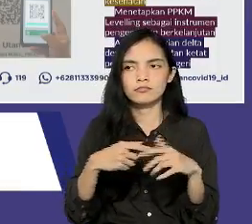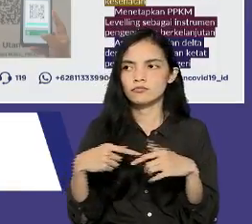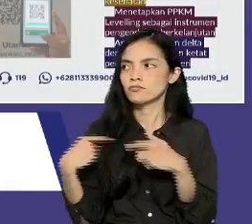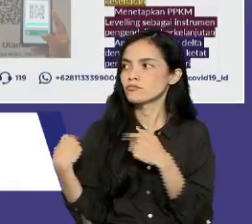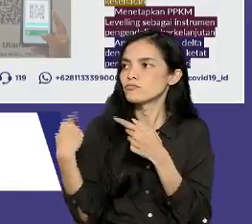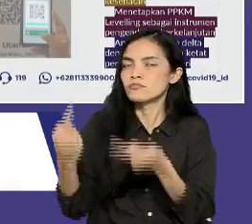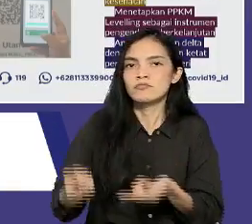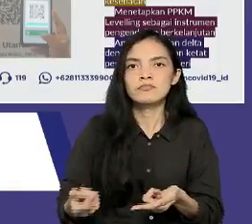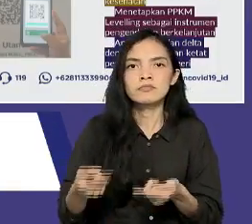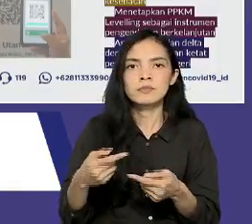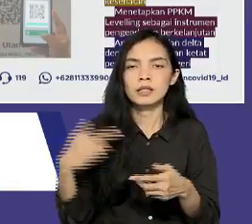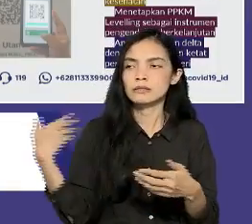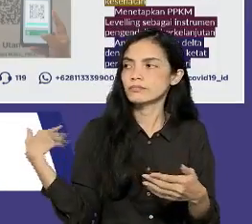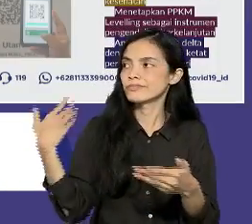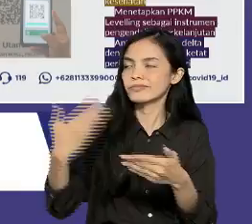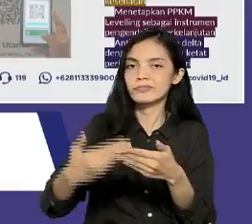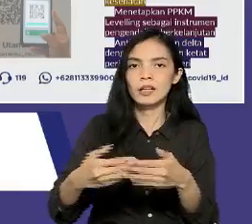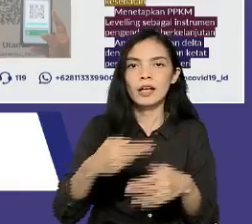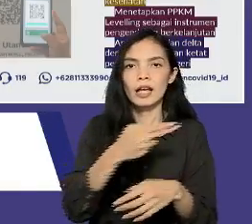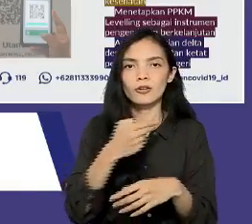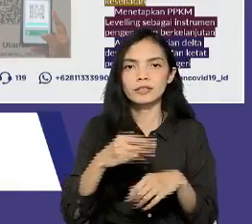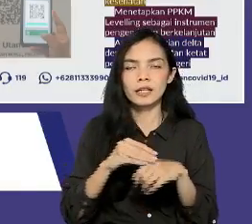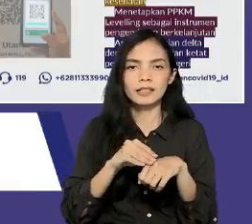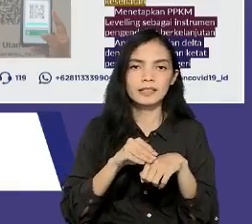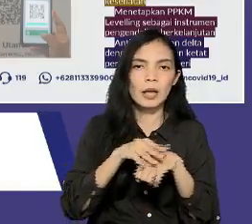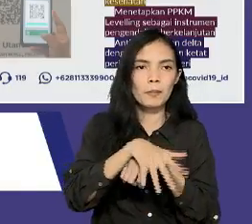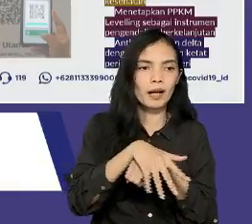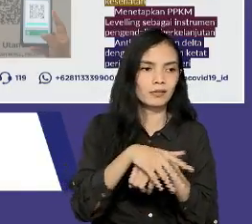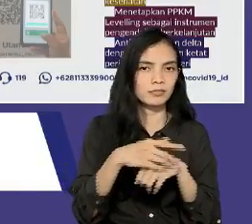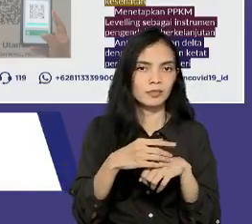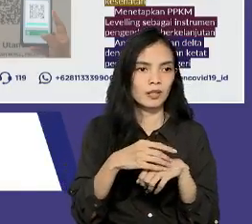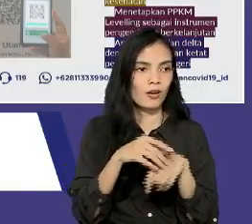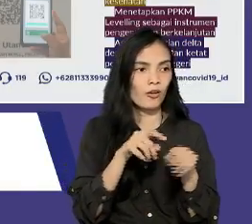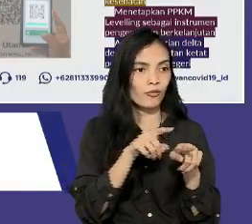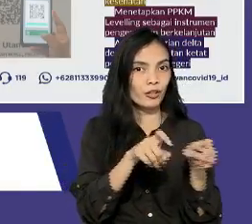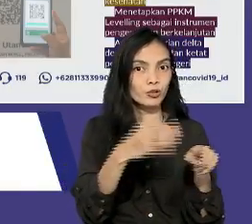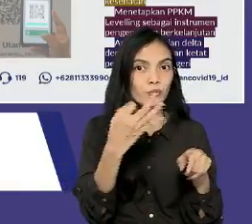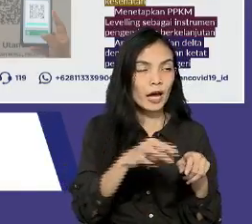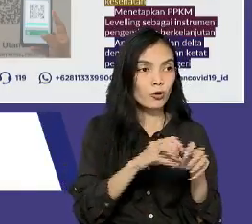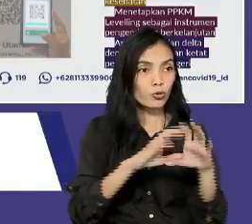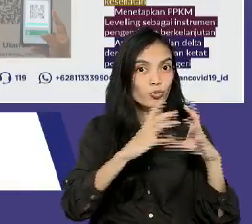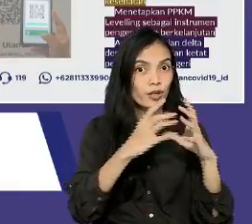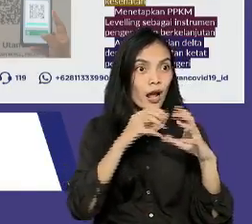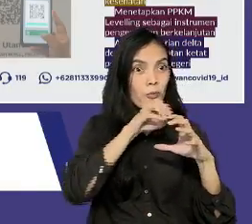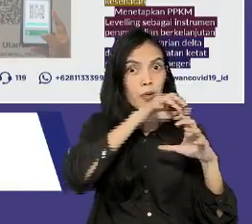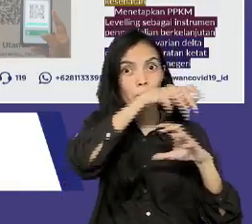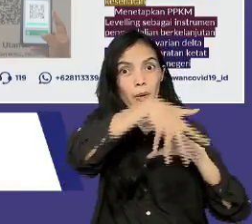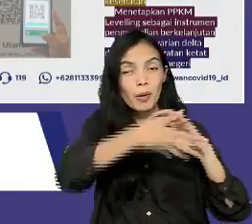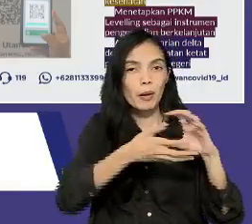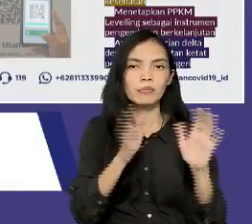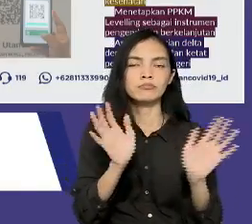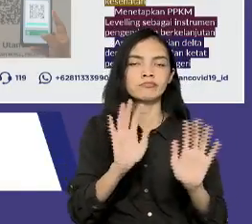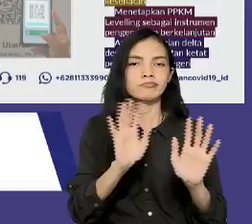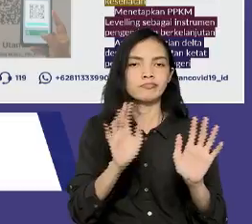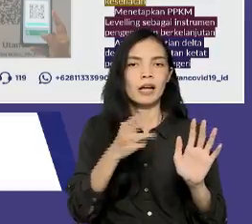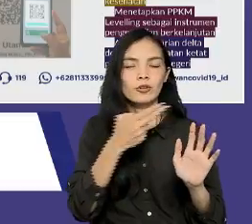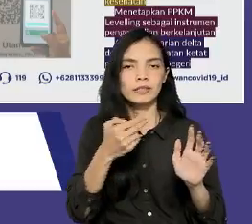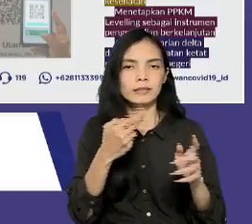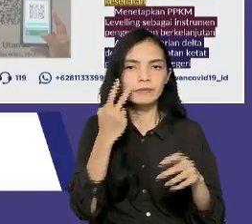ini kita belum menjadi kontributor timbulnya varian baru yang lebih memberatkan kondisi pandemi di